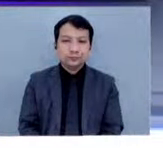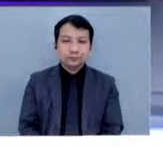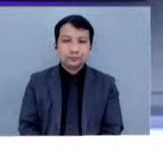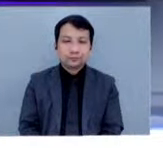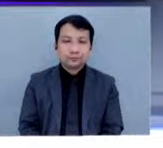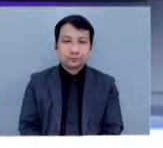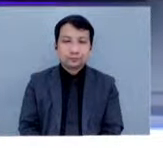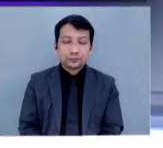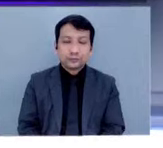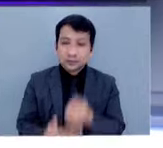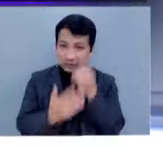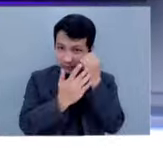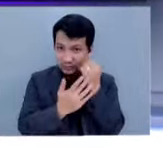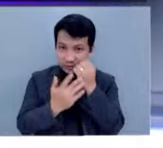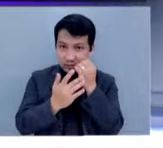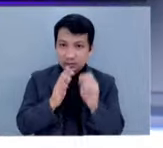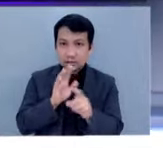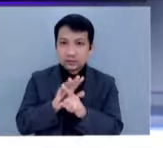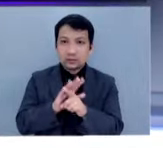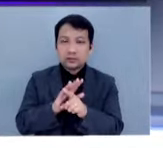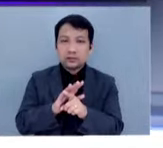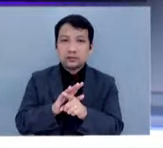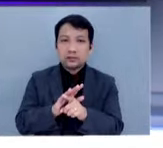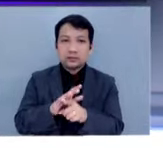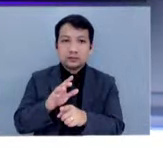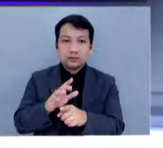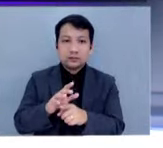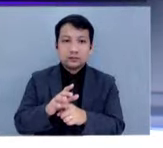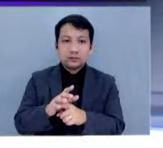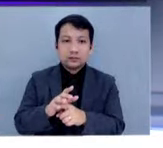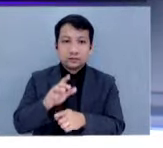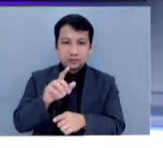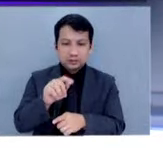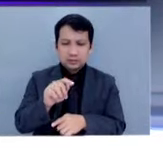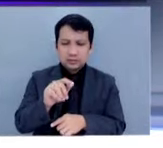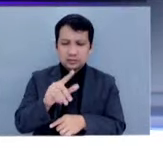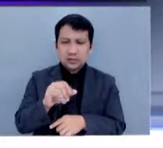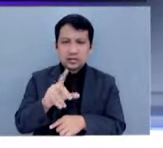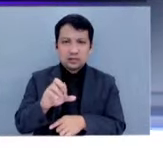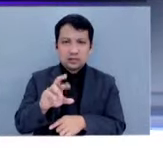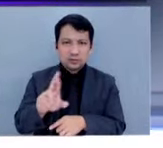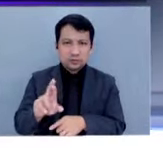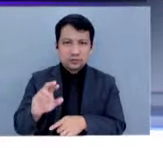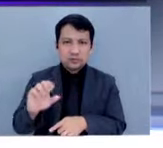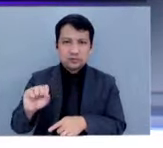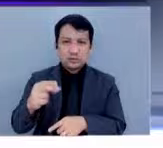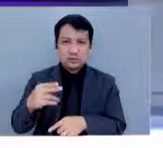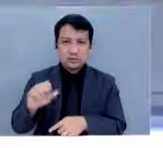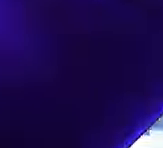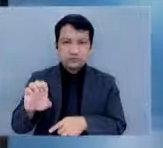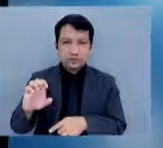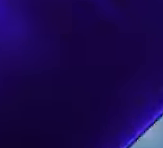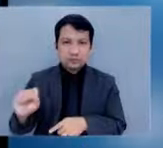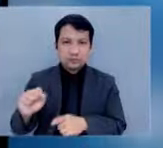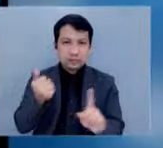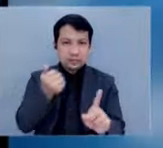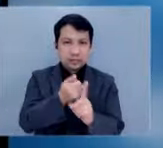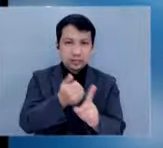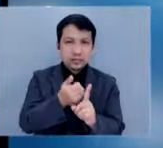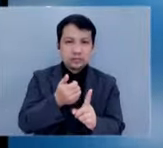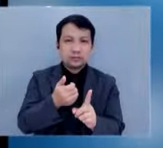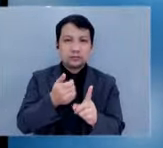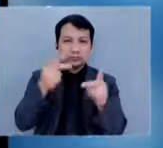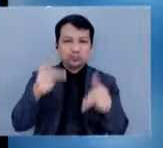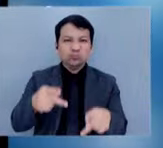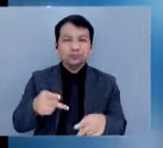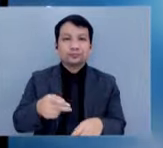Natroma raw ang sikat na impersonator na si Taylor Strish nang bigla siyang atakihin ng isang lalaki. Sa viral video,